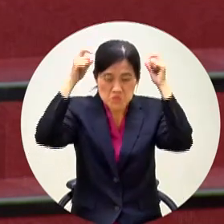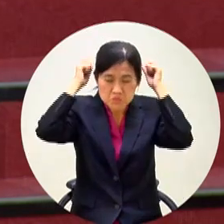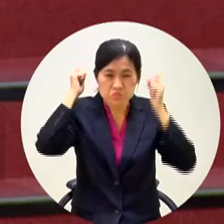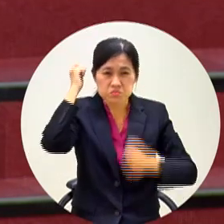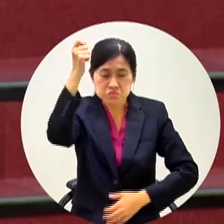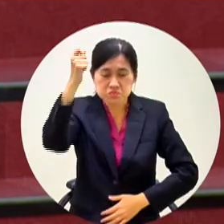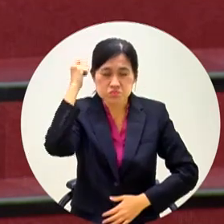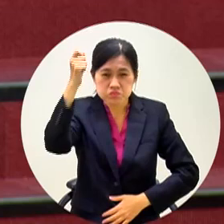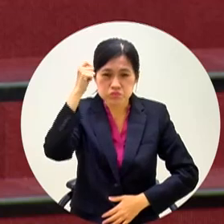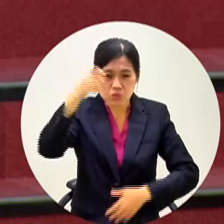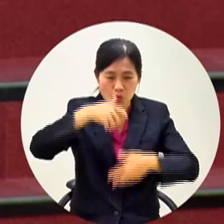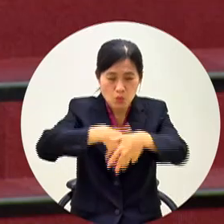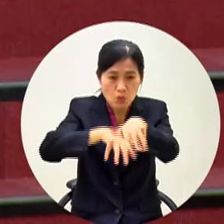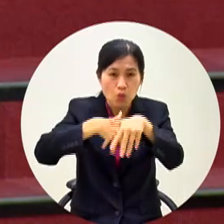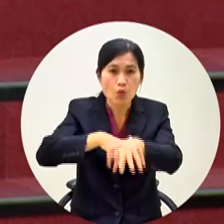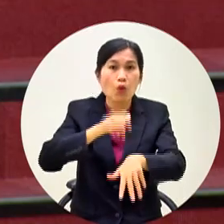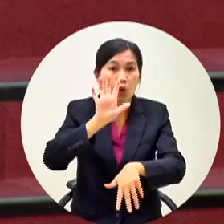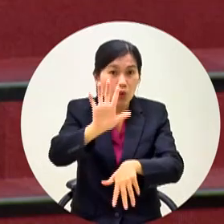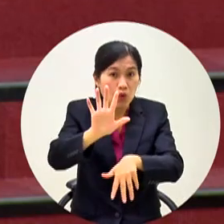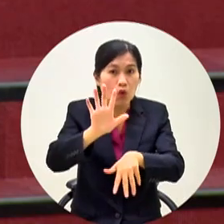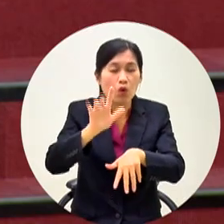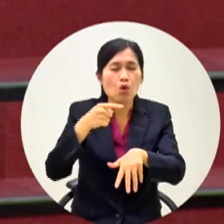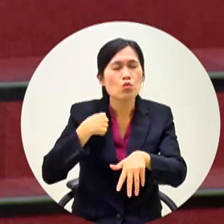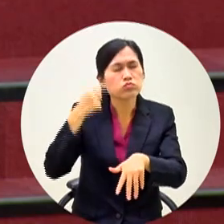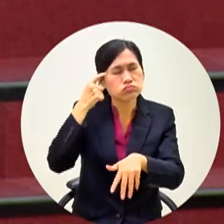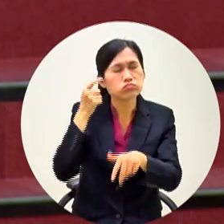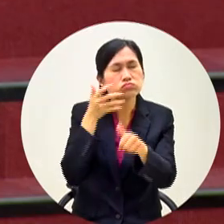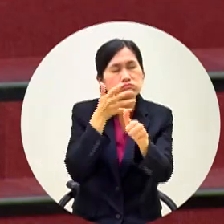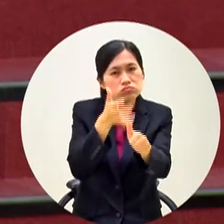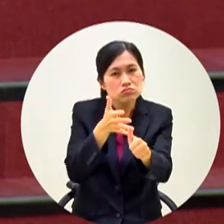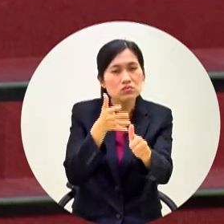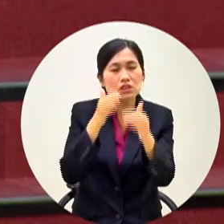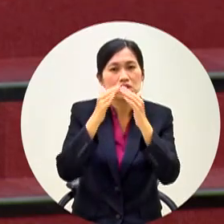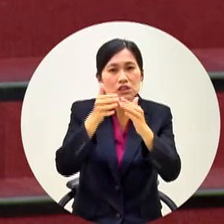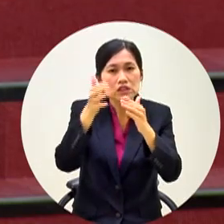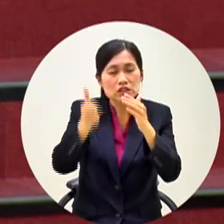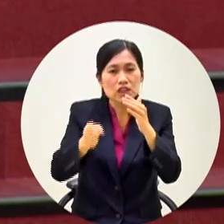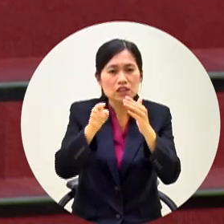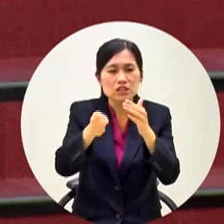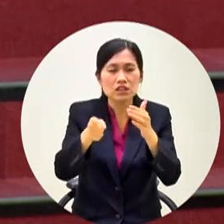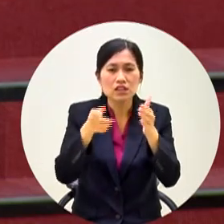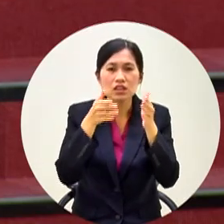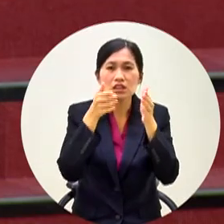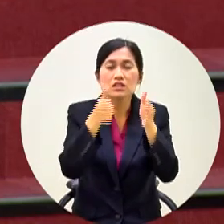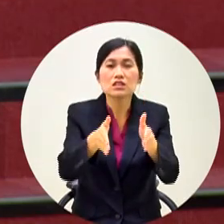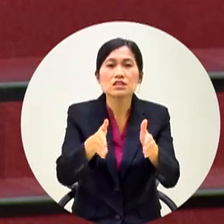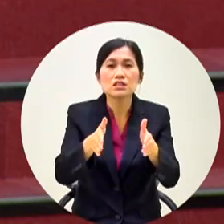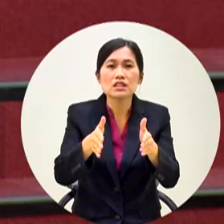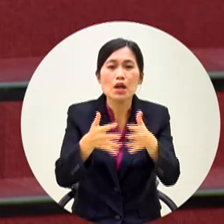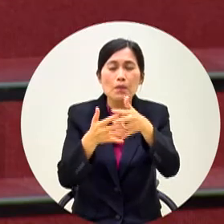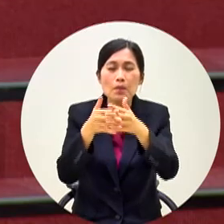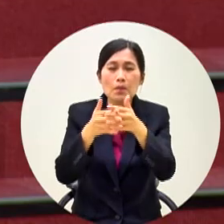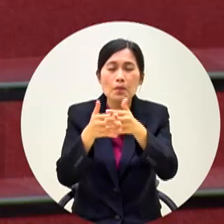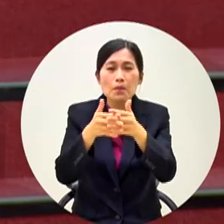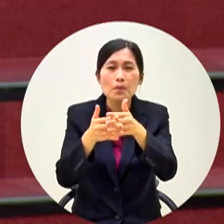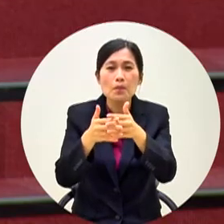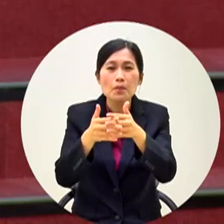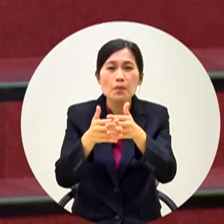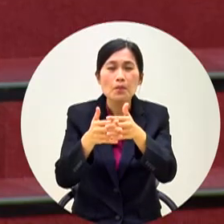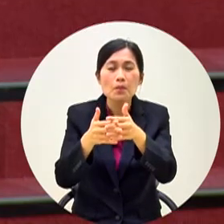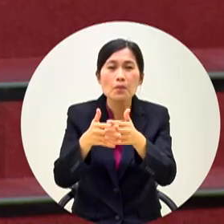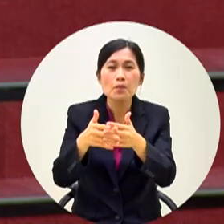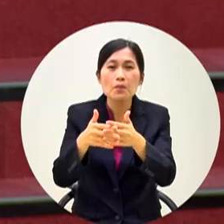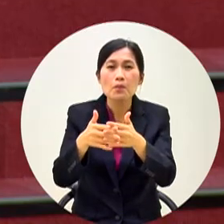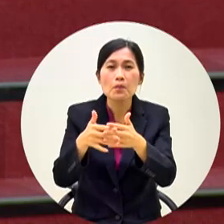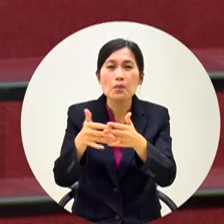想要请问一下市长，你对于莱克多巴胺昨天哦，在这个高雄市议会通过哦，所